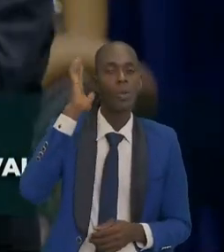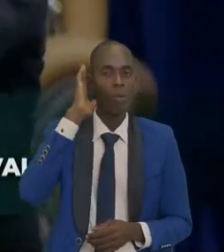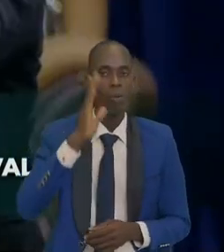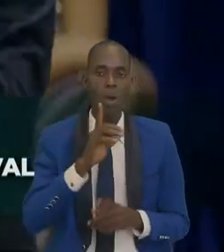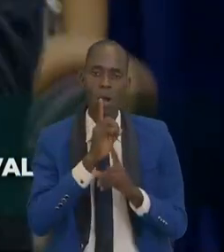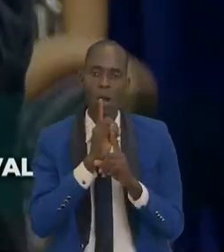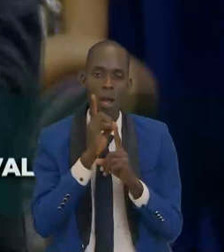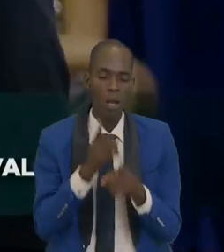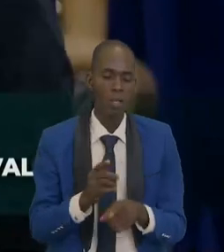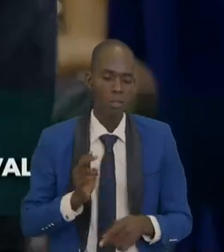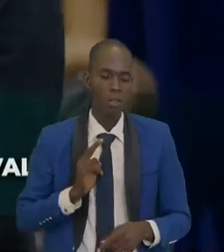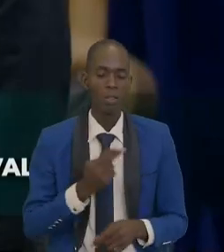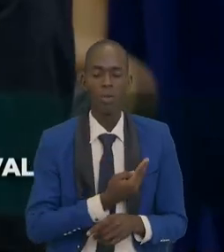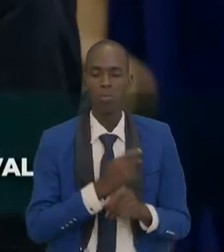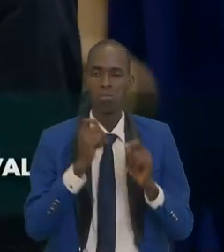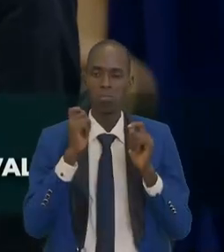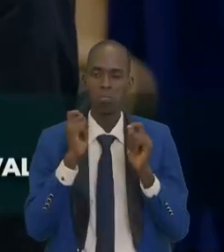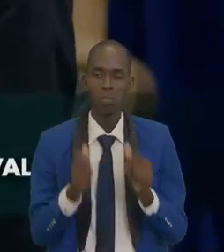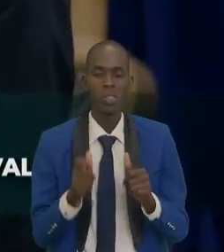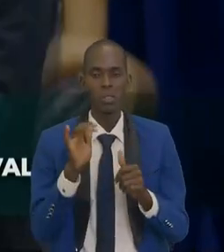qui nous répondent promptement.